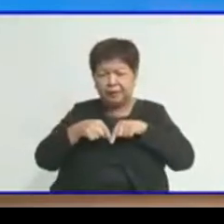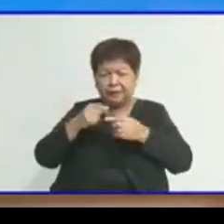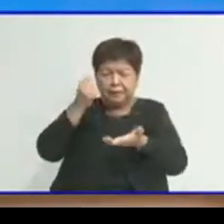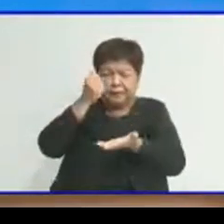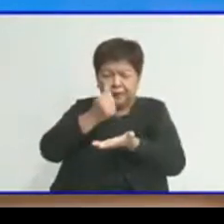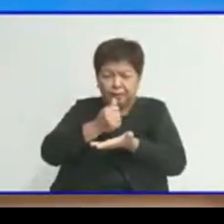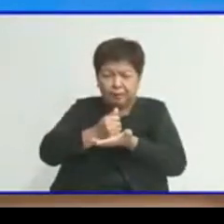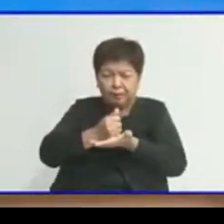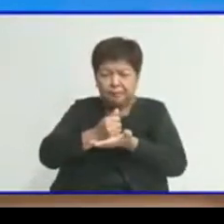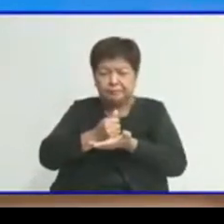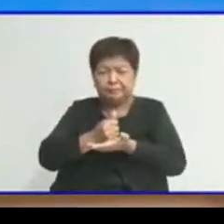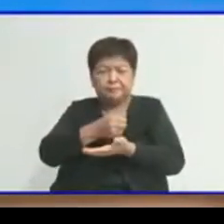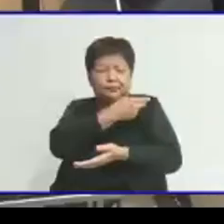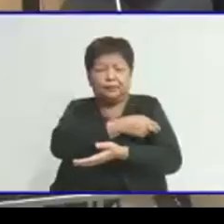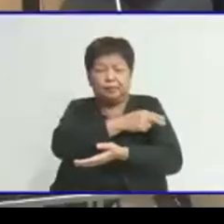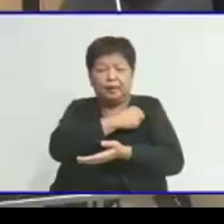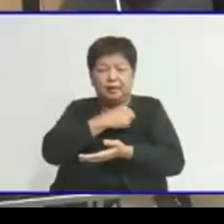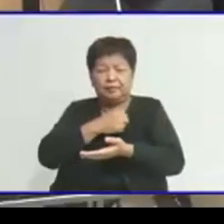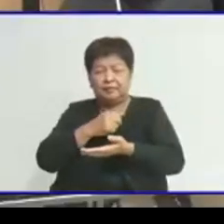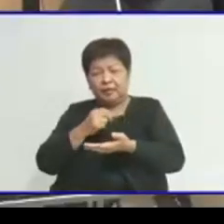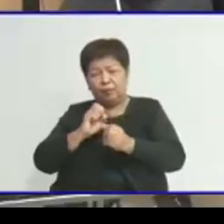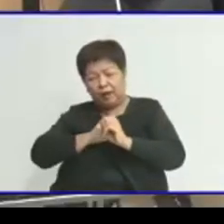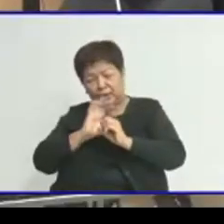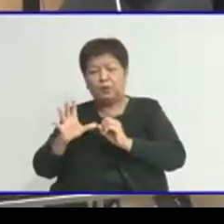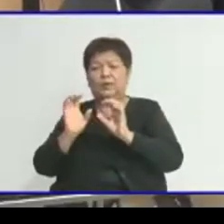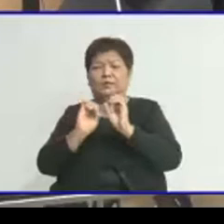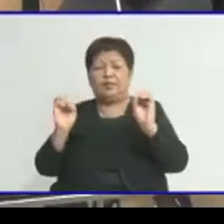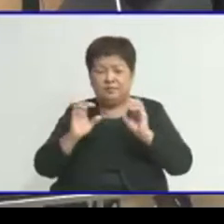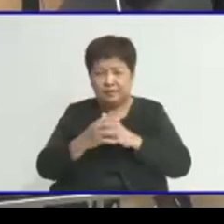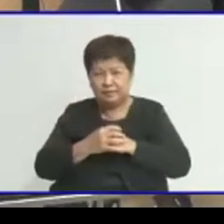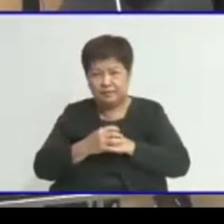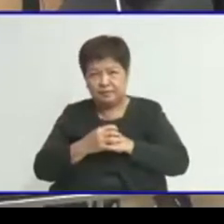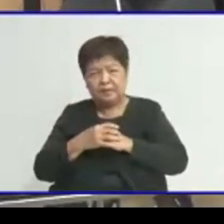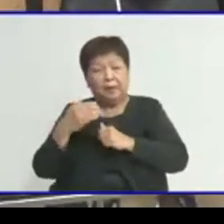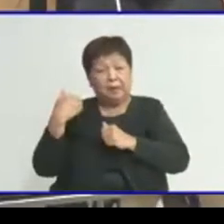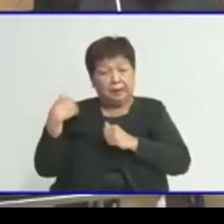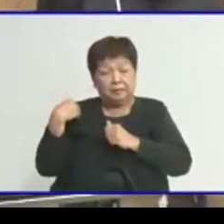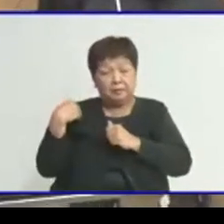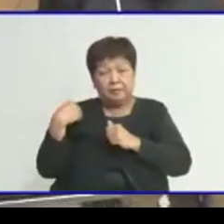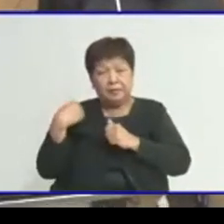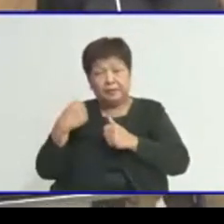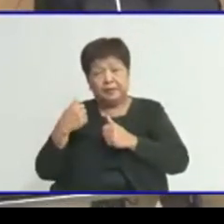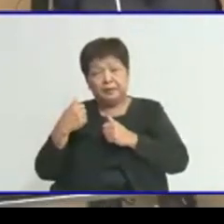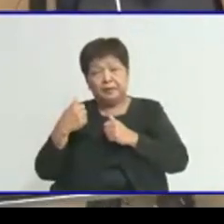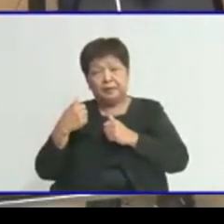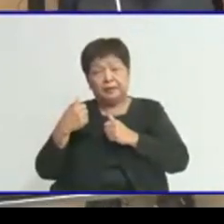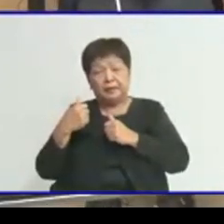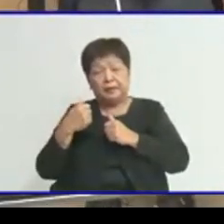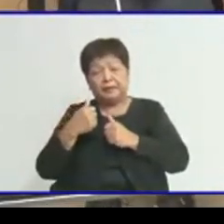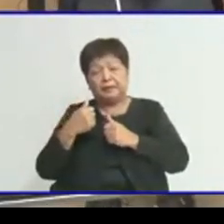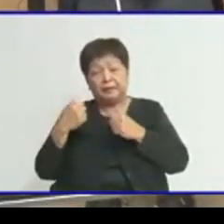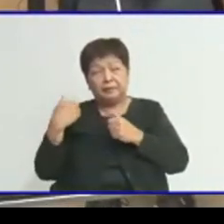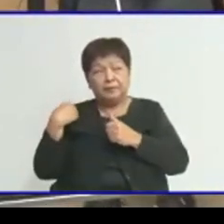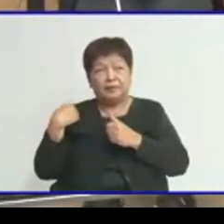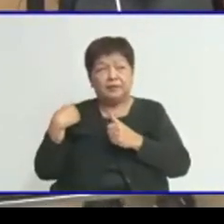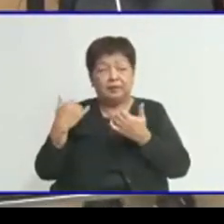คิดรวมในการระบบคัดกรองคนที่จะเข้ามาซึ่งสถานการณ์ตอนนี้นะครับก็อย่าง